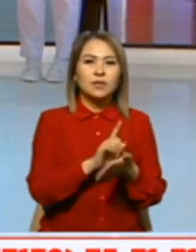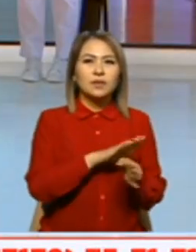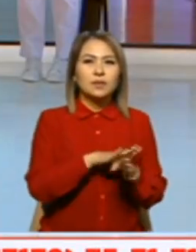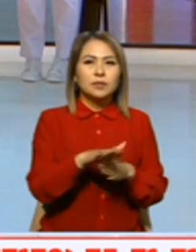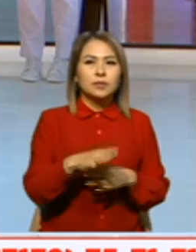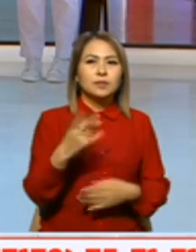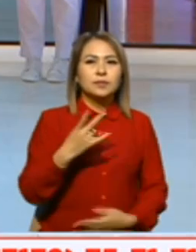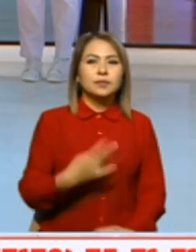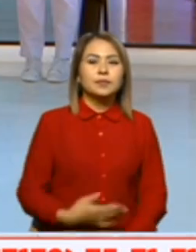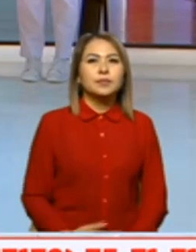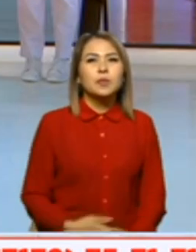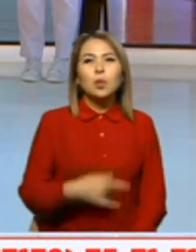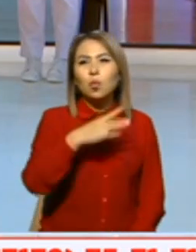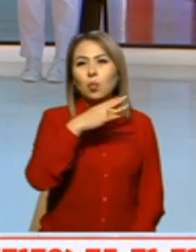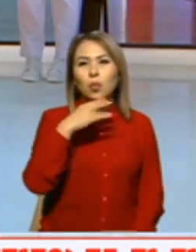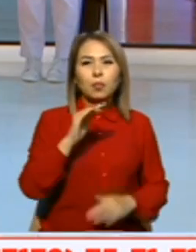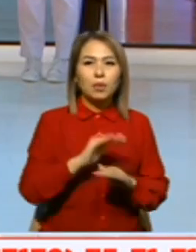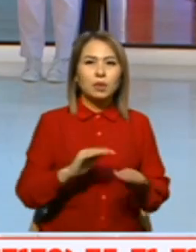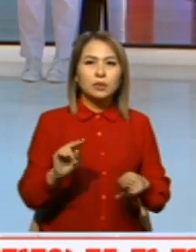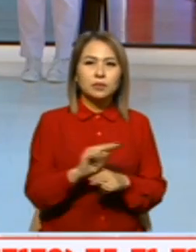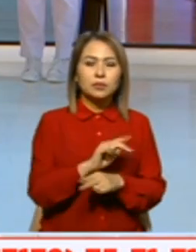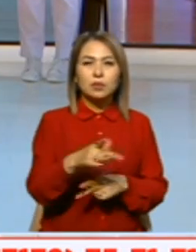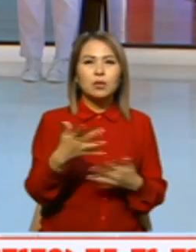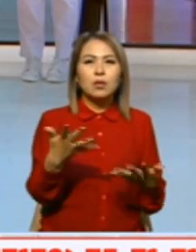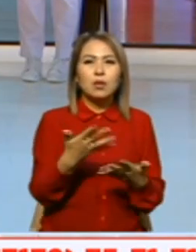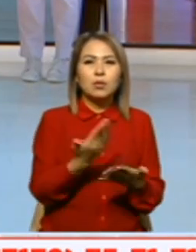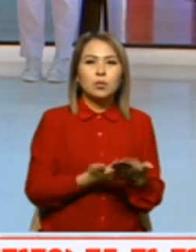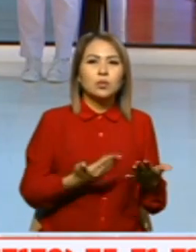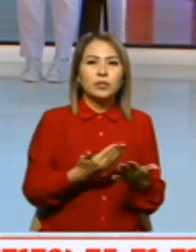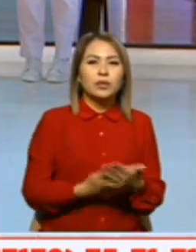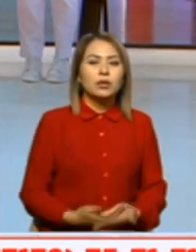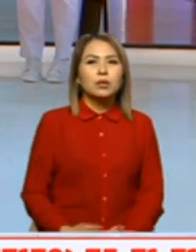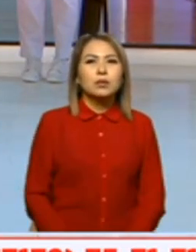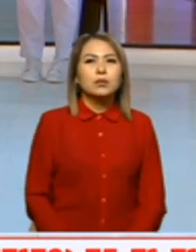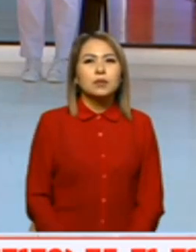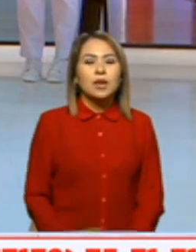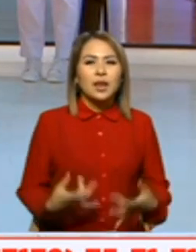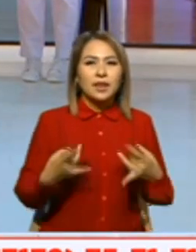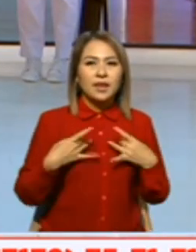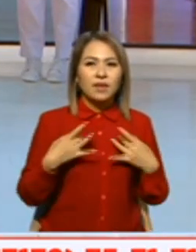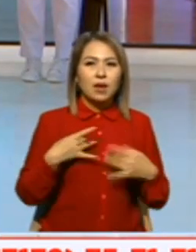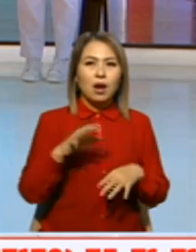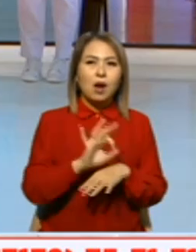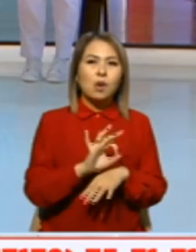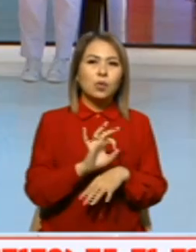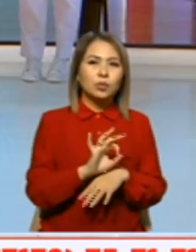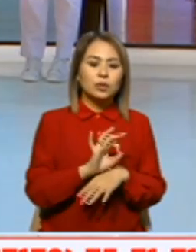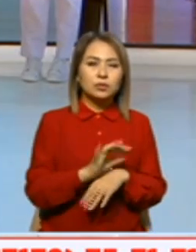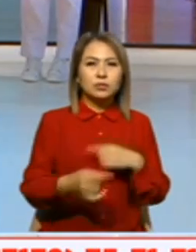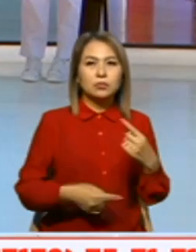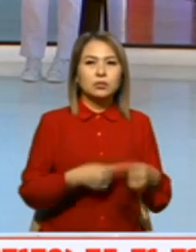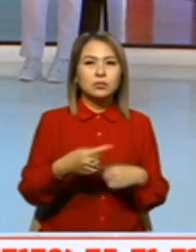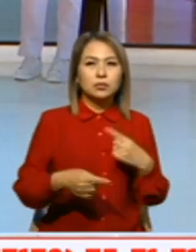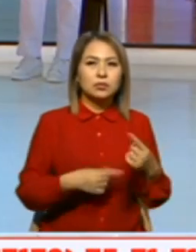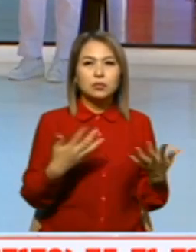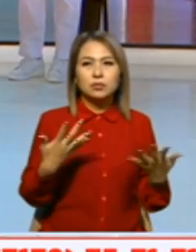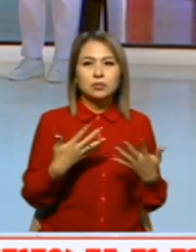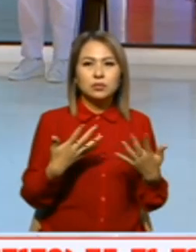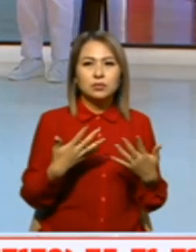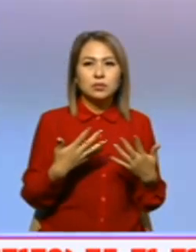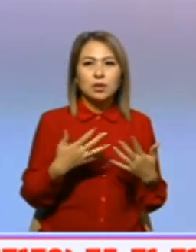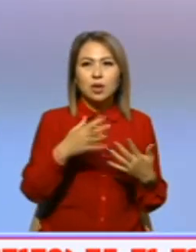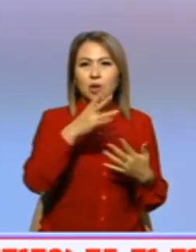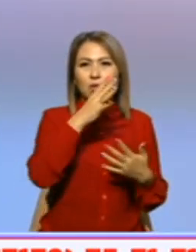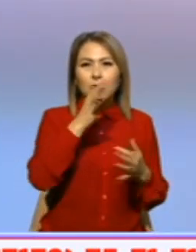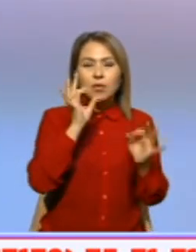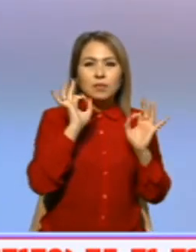Гауһар Сұлтанханқызы, көп балаларды емдеп жүрсіз, сіз қандай кеңес айтасыз? Қысқа нұсқа, неврологиялық аурулардың, тұқым қуалайтын аурулардың алдын алу үшін. Енді уақытында